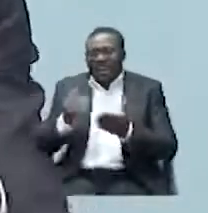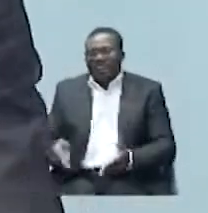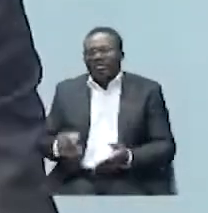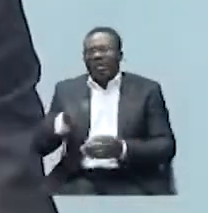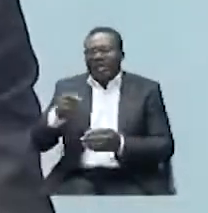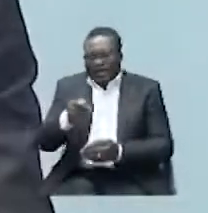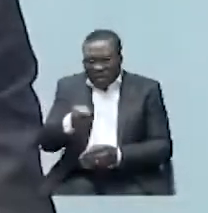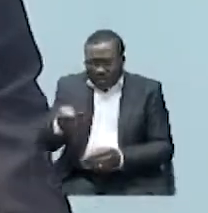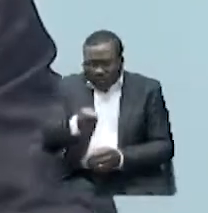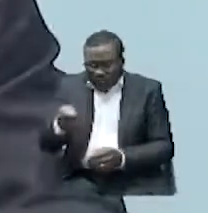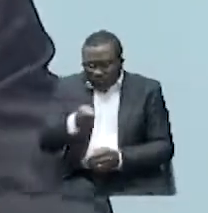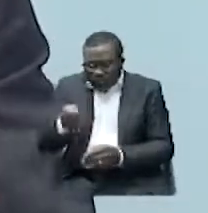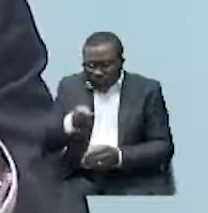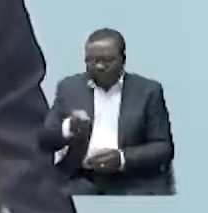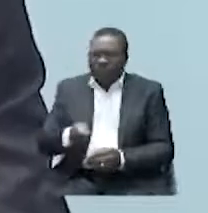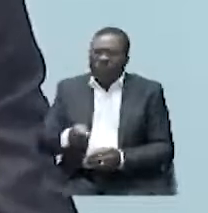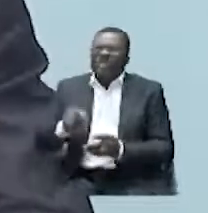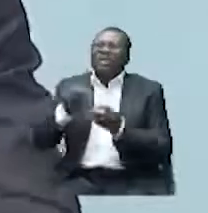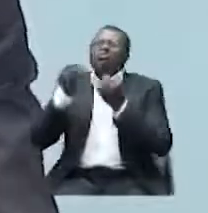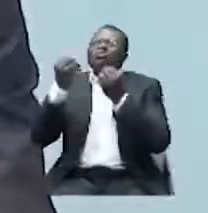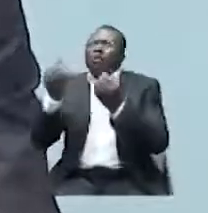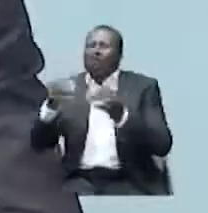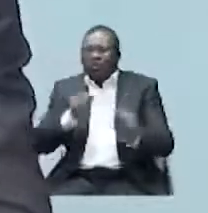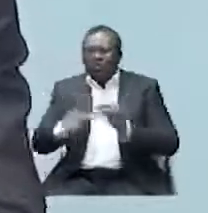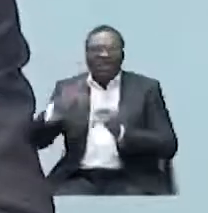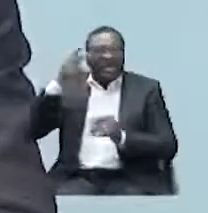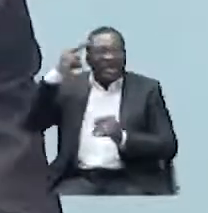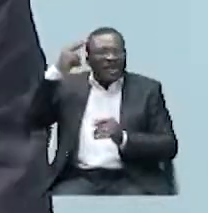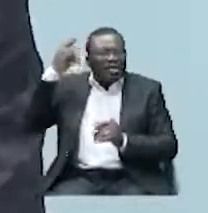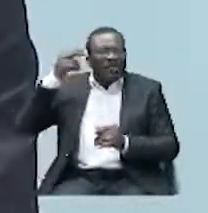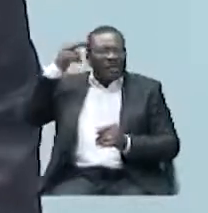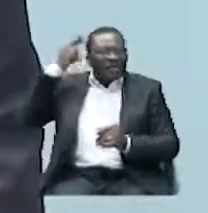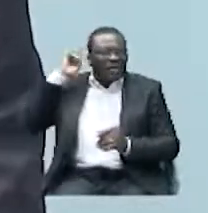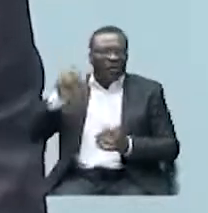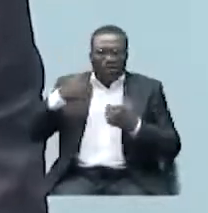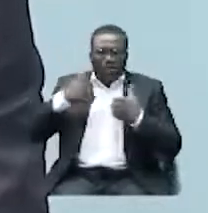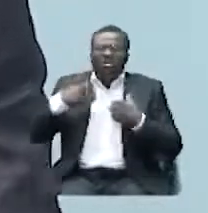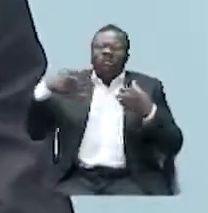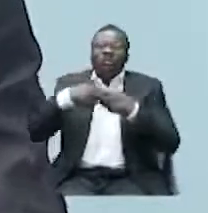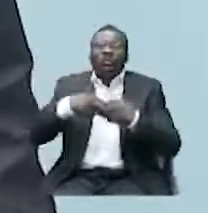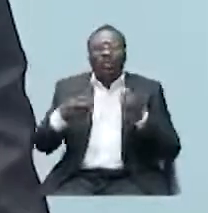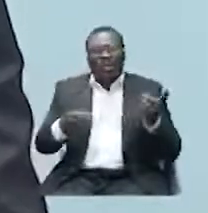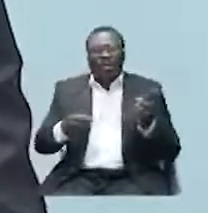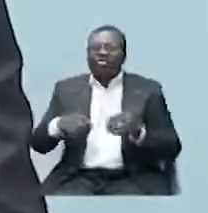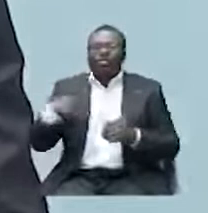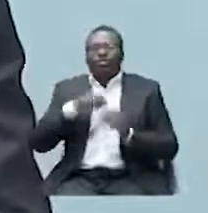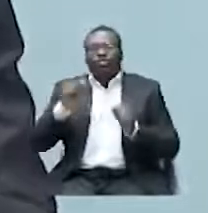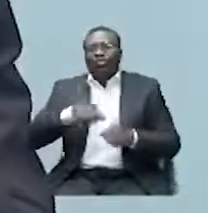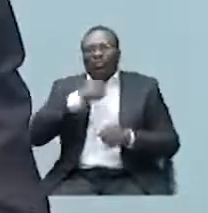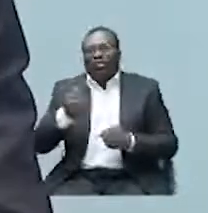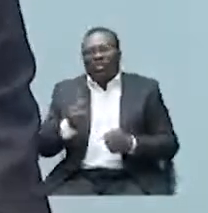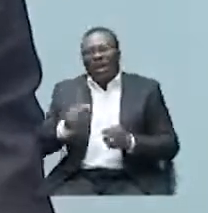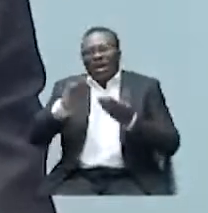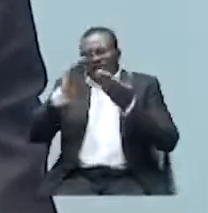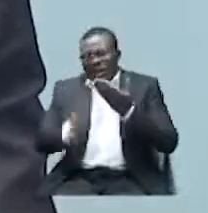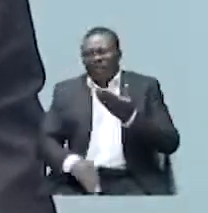a des soudeurs. Il y a tellement d'activités, il y a des coiffeurs, il y a des coiffeuses qui ont besoin également d'énergie. Nous ne pouvons pas